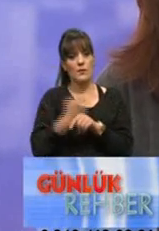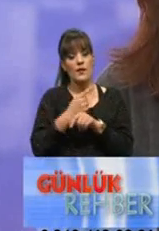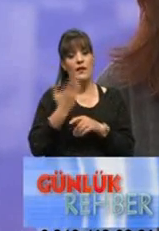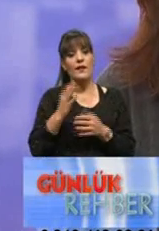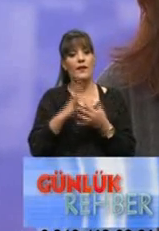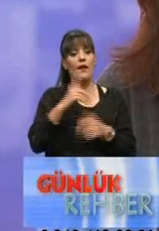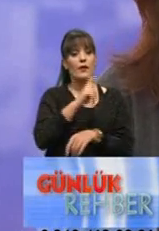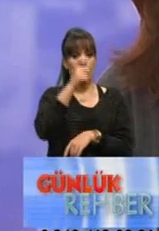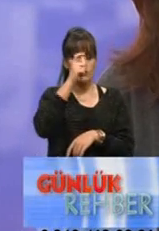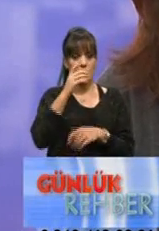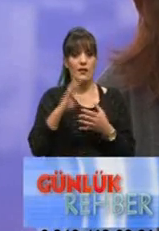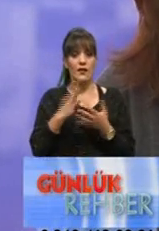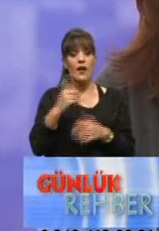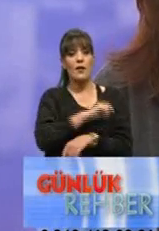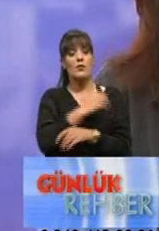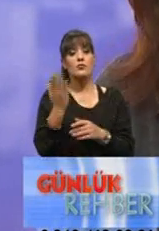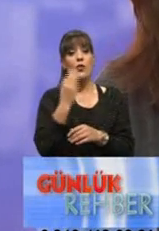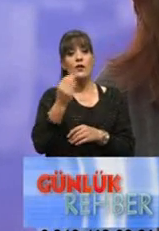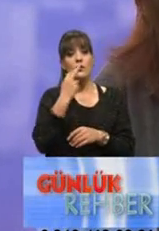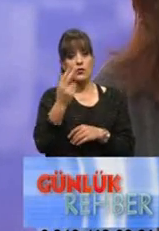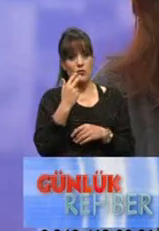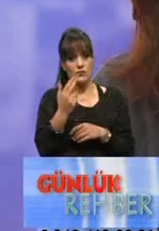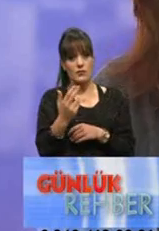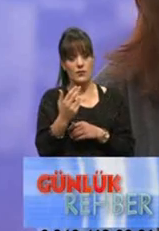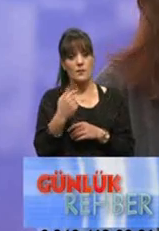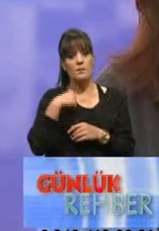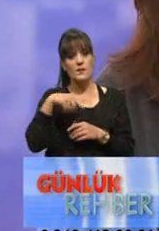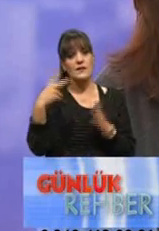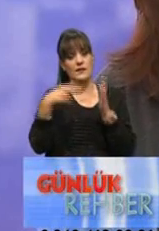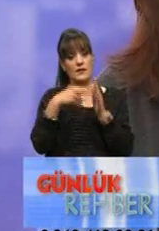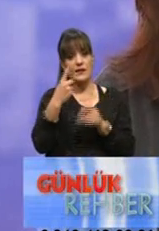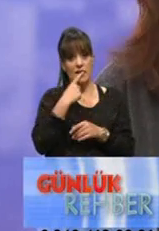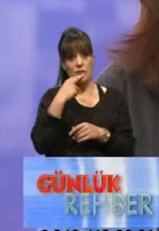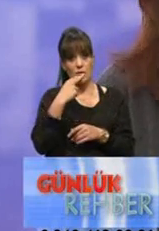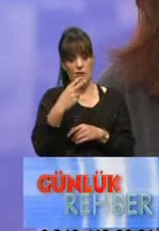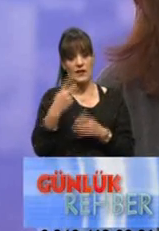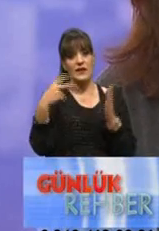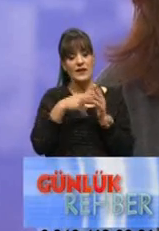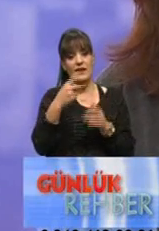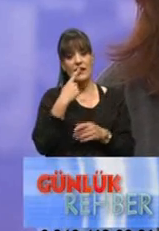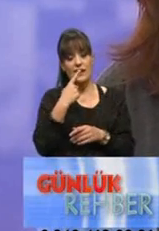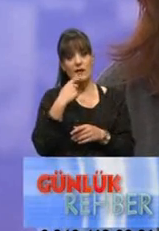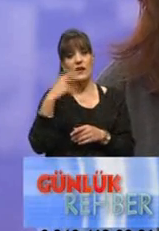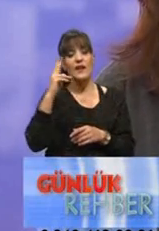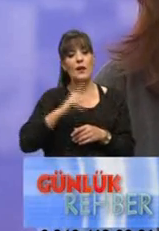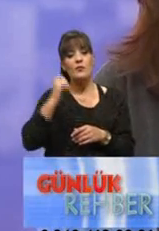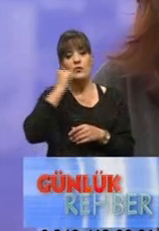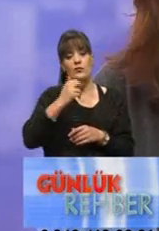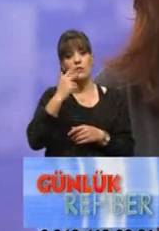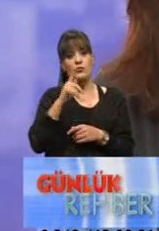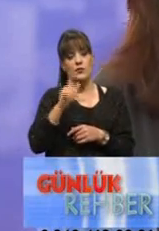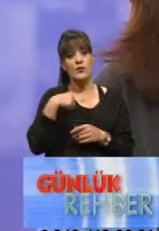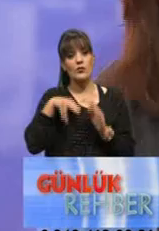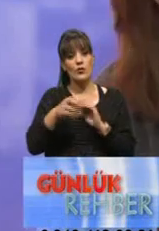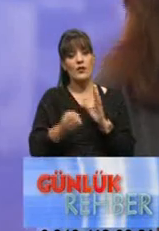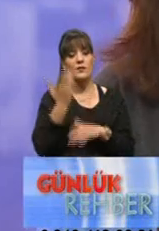ne Almancayı çok iyi konuşabiliyorlar. Evet. Biz de İki dilde konuşacaksak iki dili de temiz konuşmalıyızdan yola çıktık. Bir